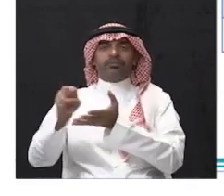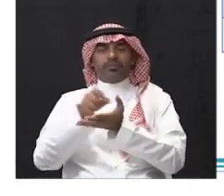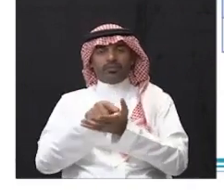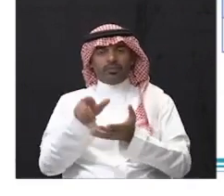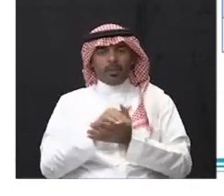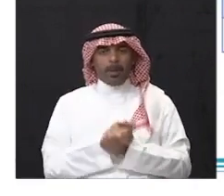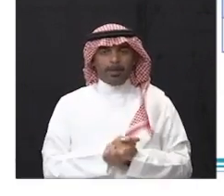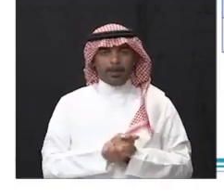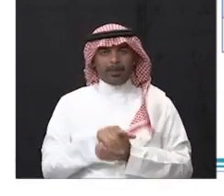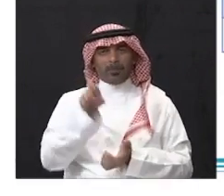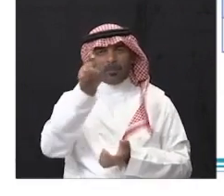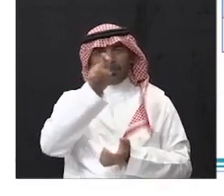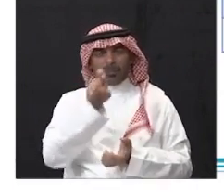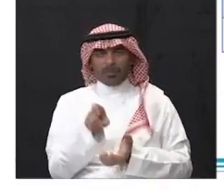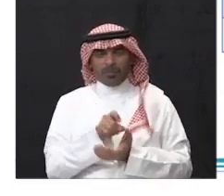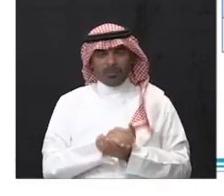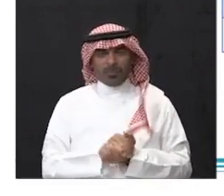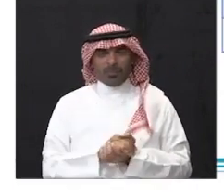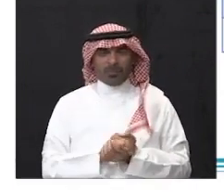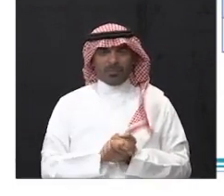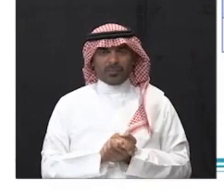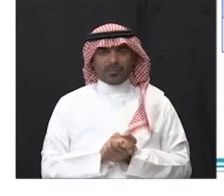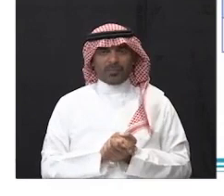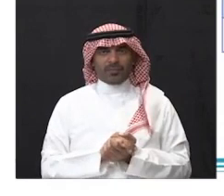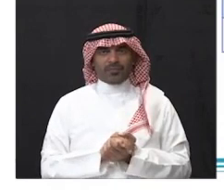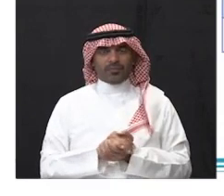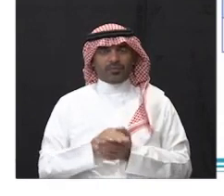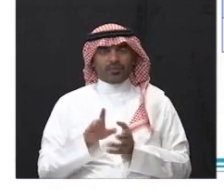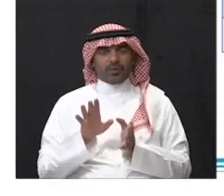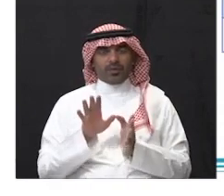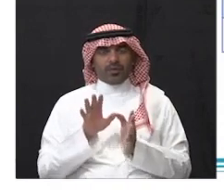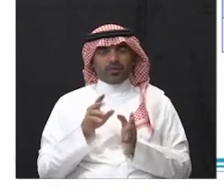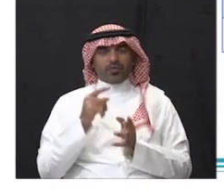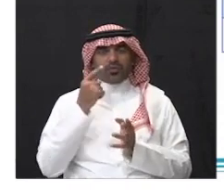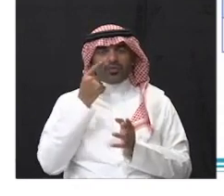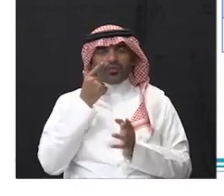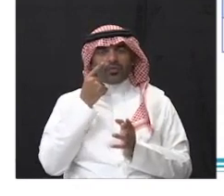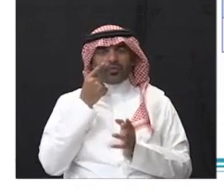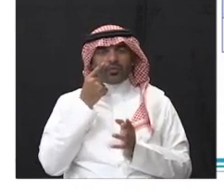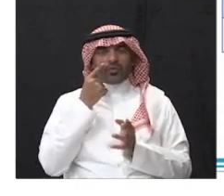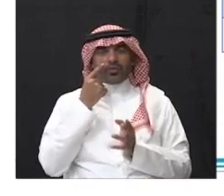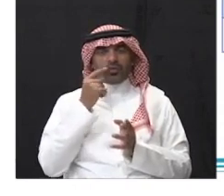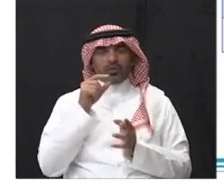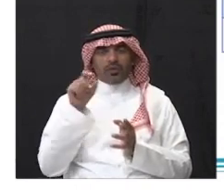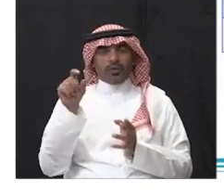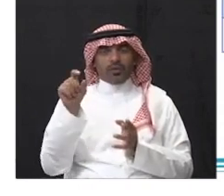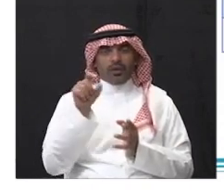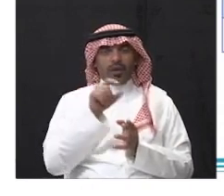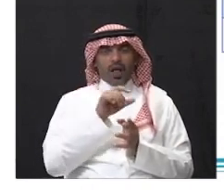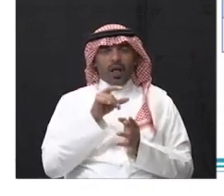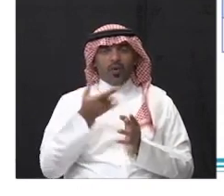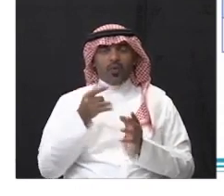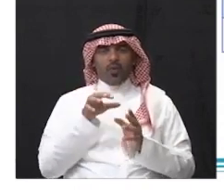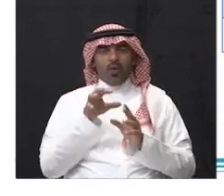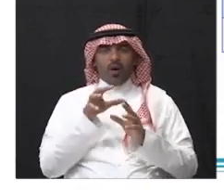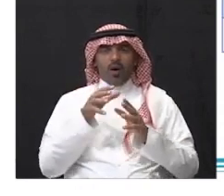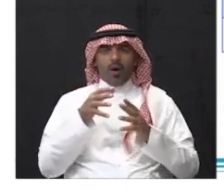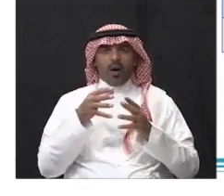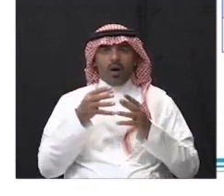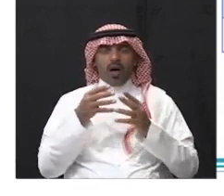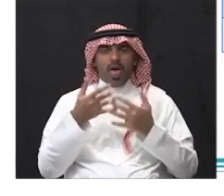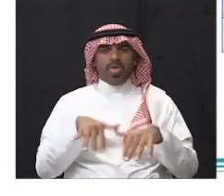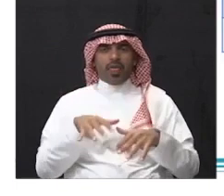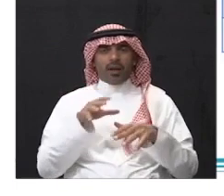سؤال: صنف آثار العالم العربي والإسلامي التي أمامك بما يناسبها من عبارة في الجدول التالي.